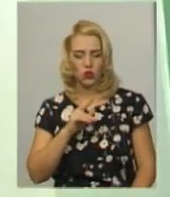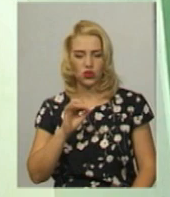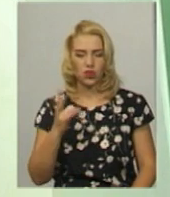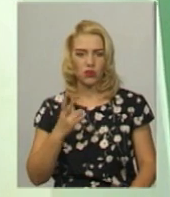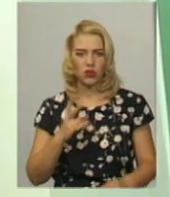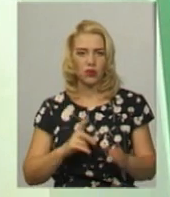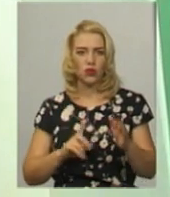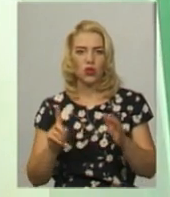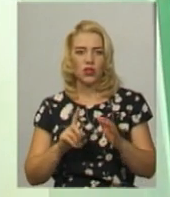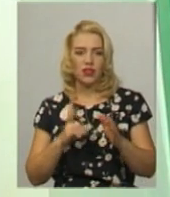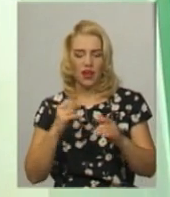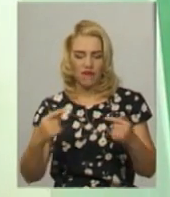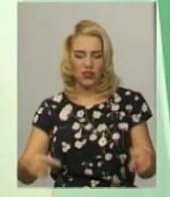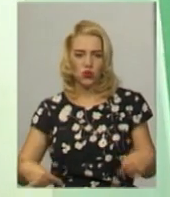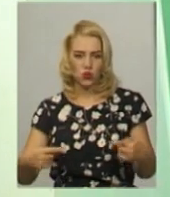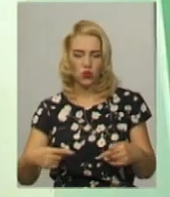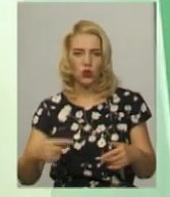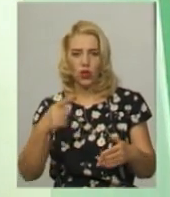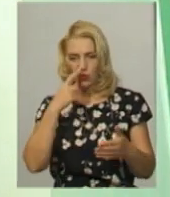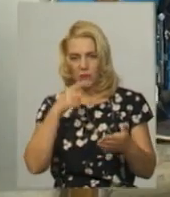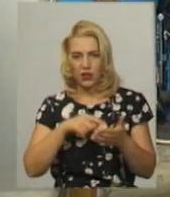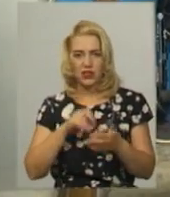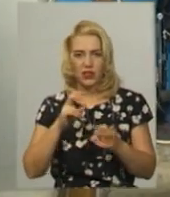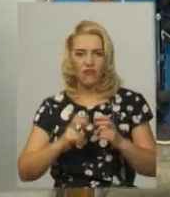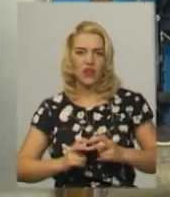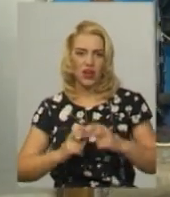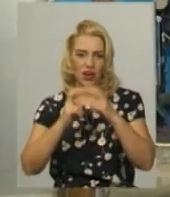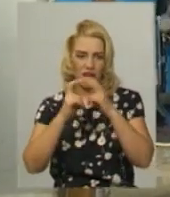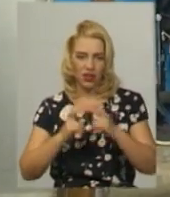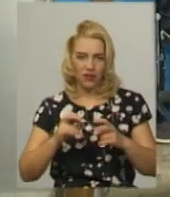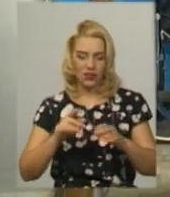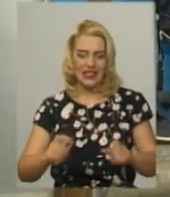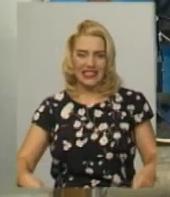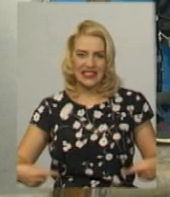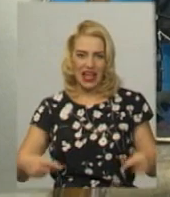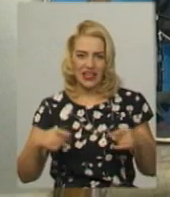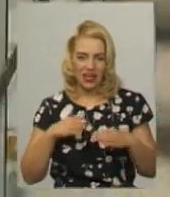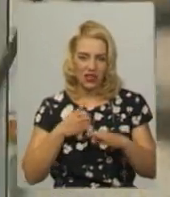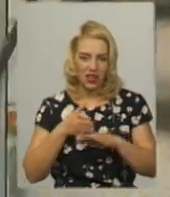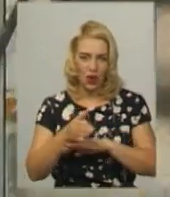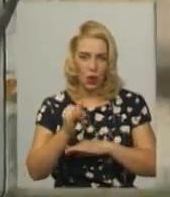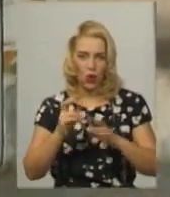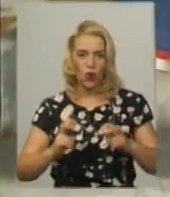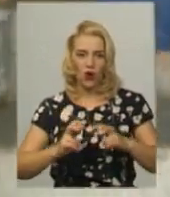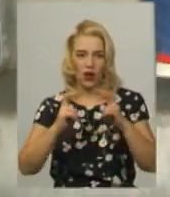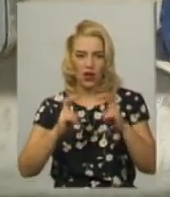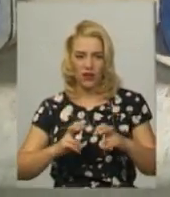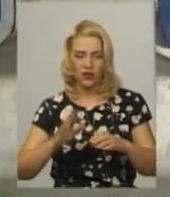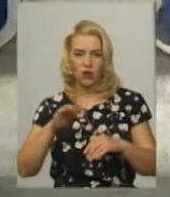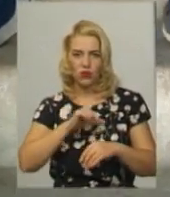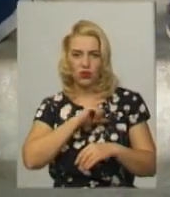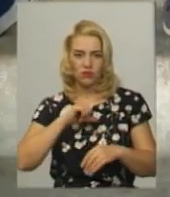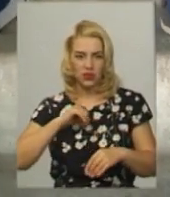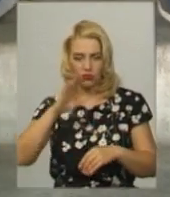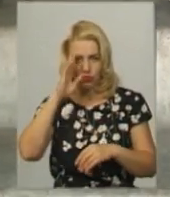потрібно спочатку на візку дістатися ліфта, заїхати туди на візку та спуститися вниз. Далі чоловік самотужки, без коляски, спускається